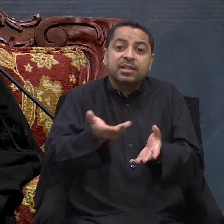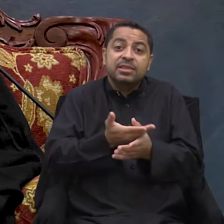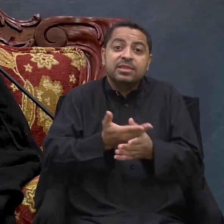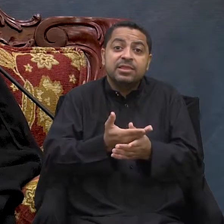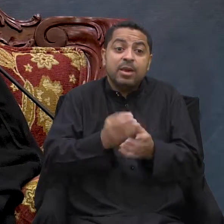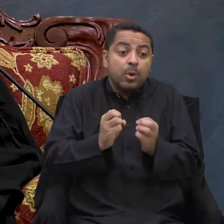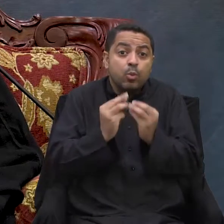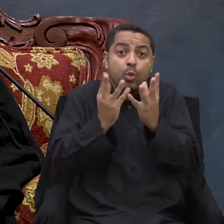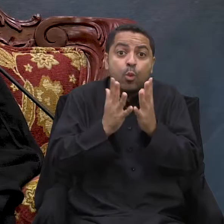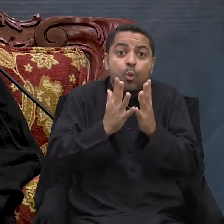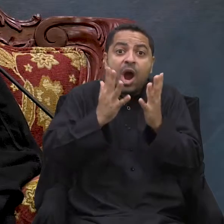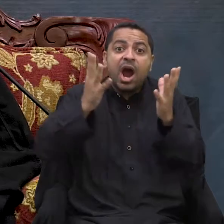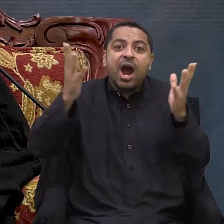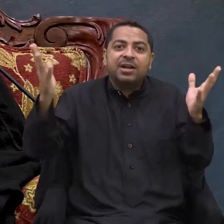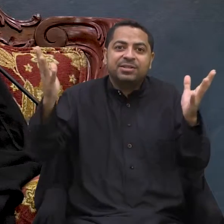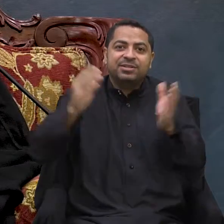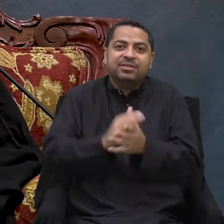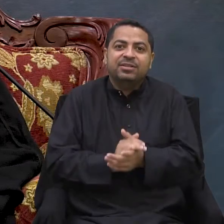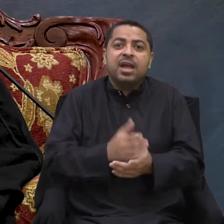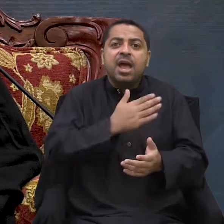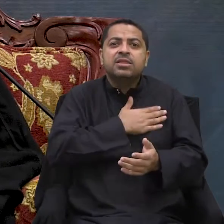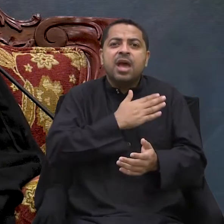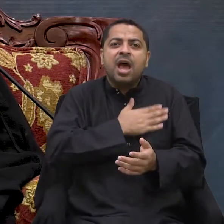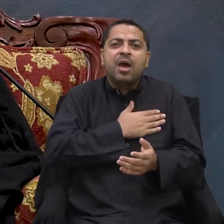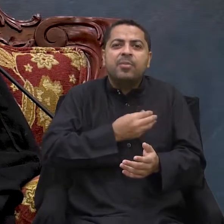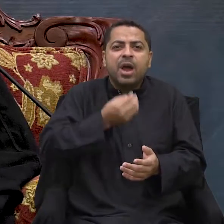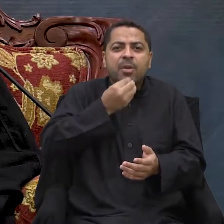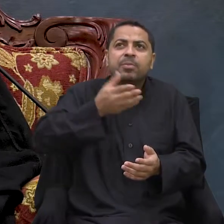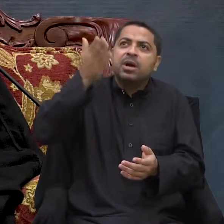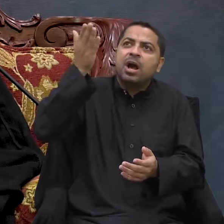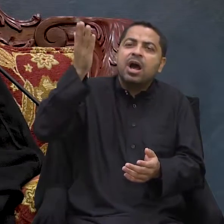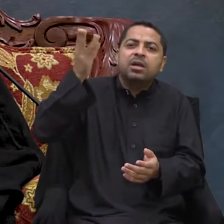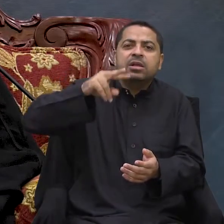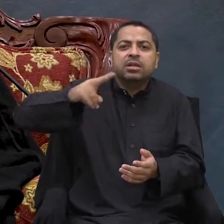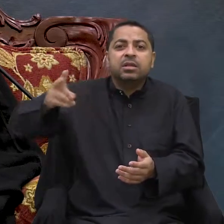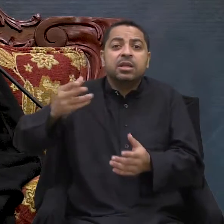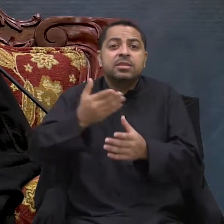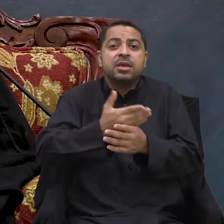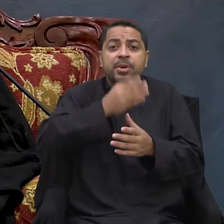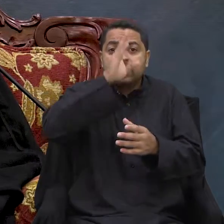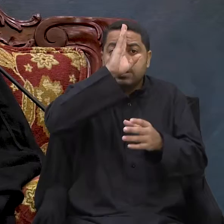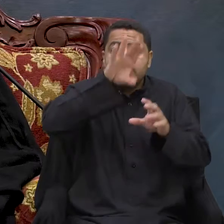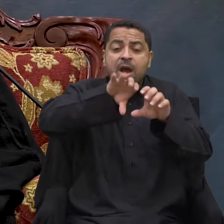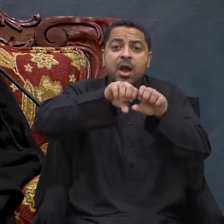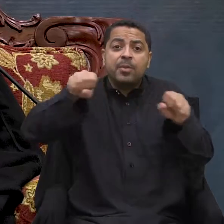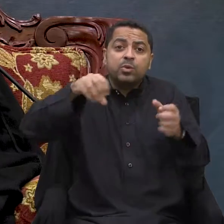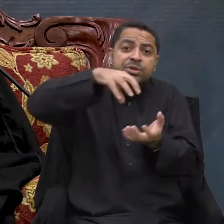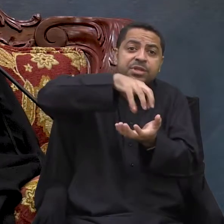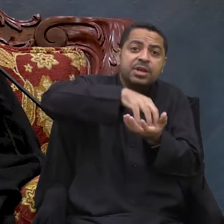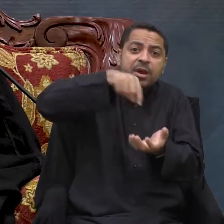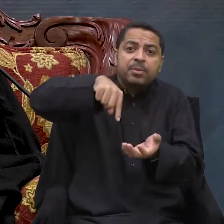المستحيلات، أن يحصي جماعة أو دول